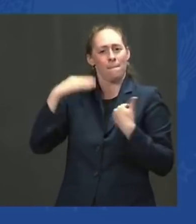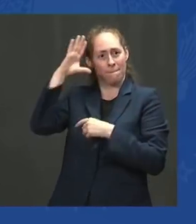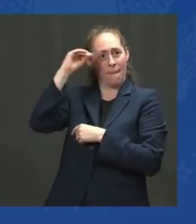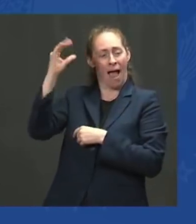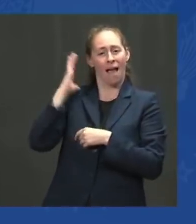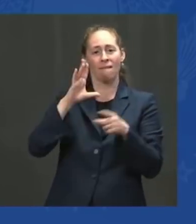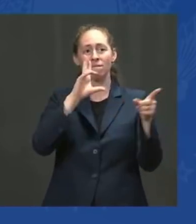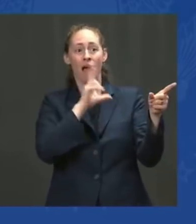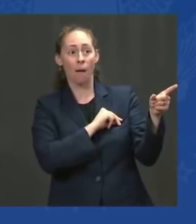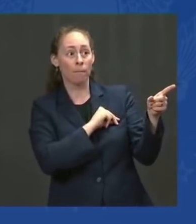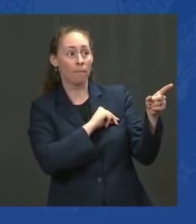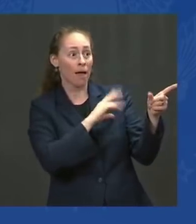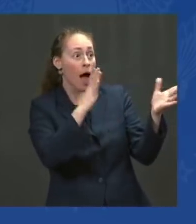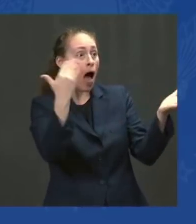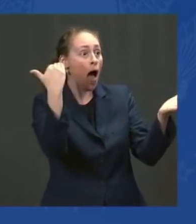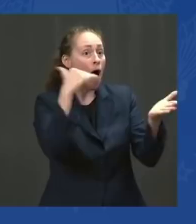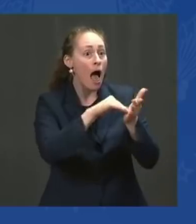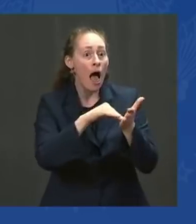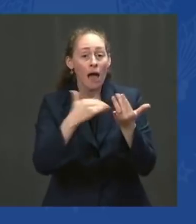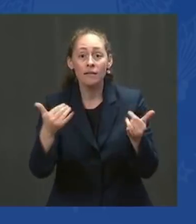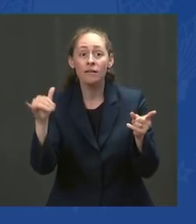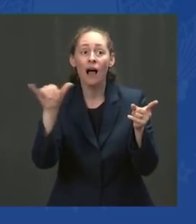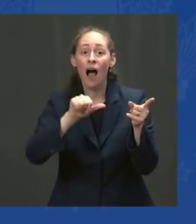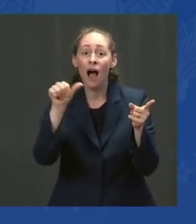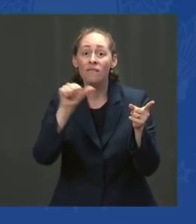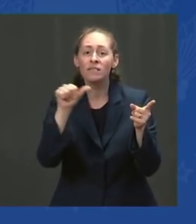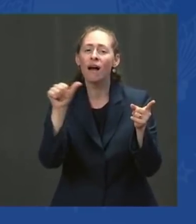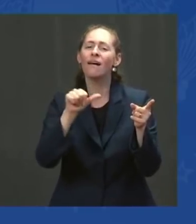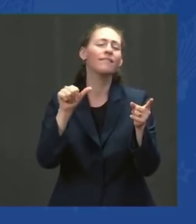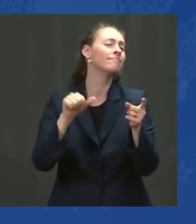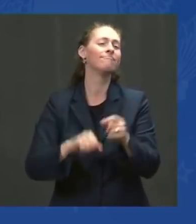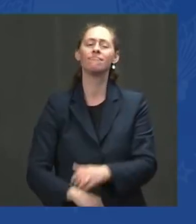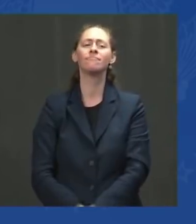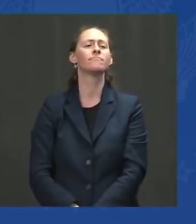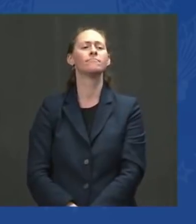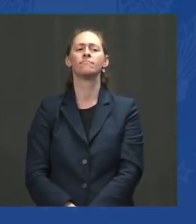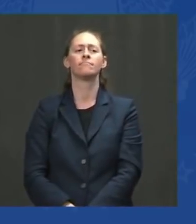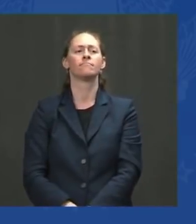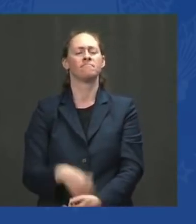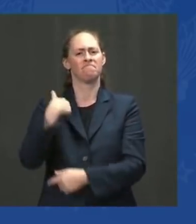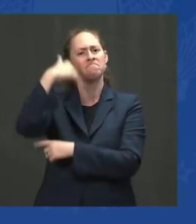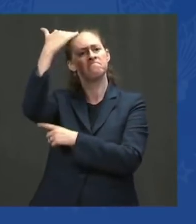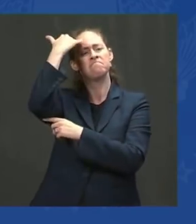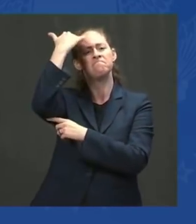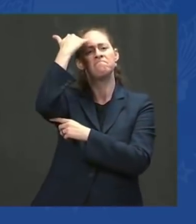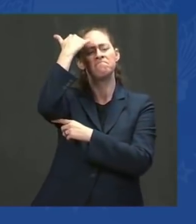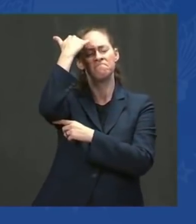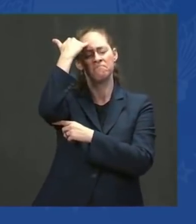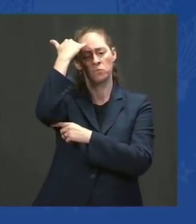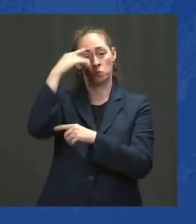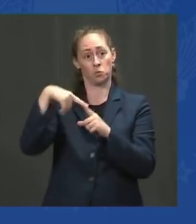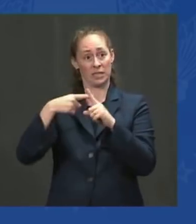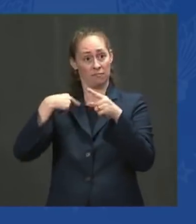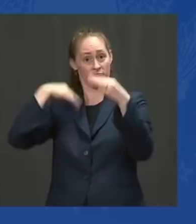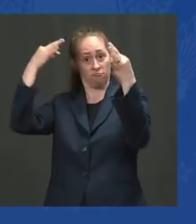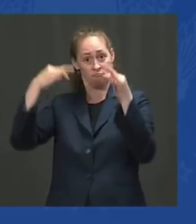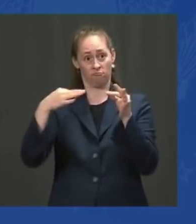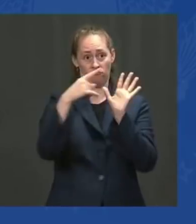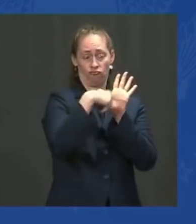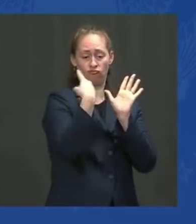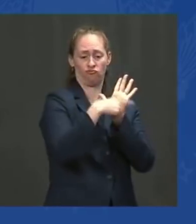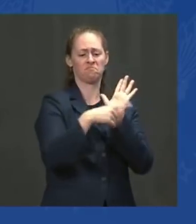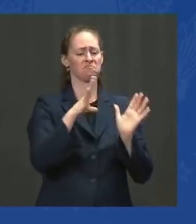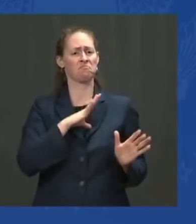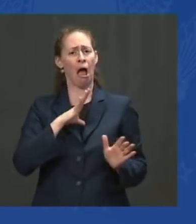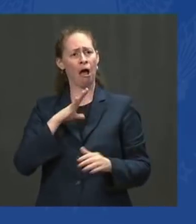尼他原来是哪儿的？他是阿富汗啊在美国的留学生啊，他在啊